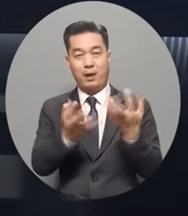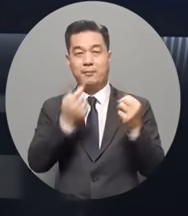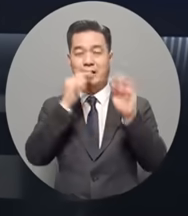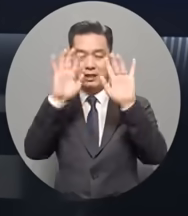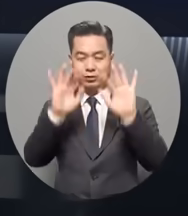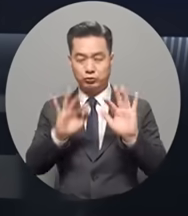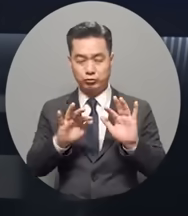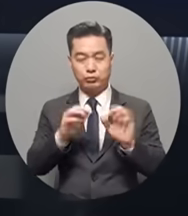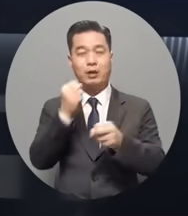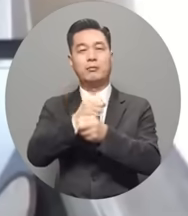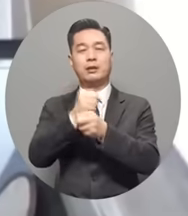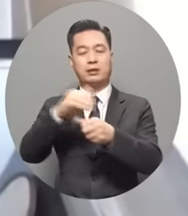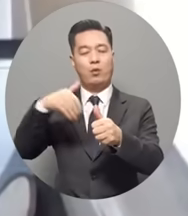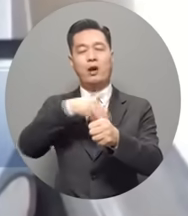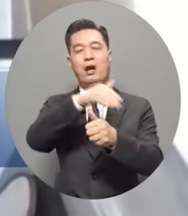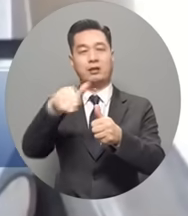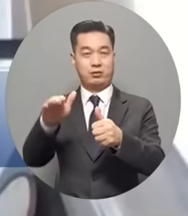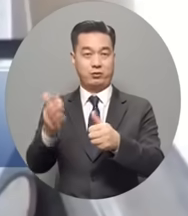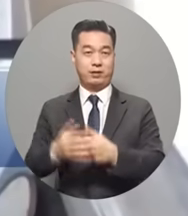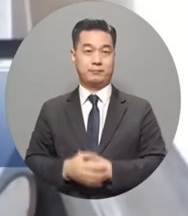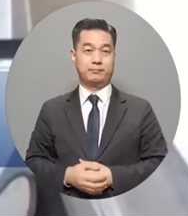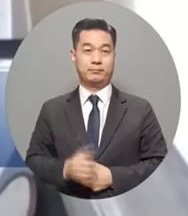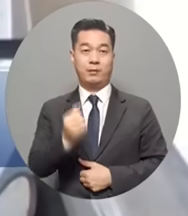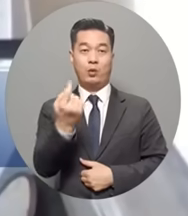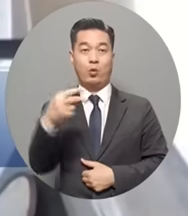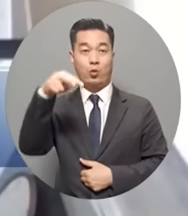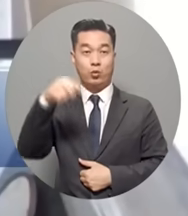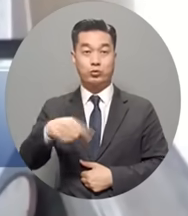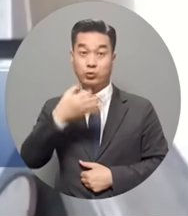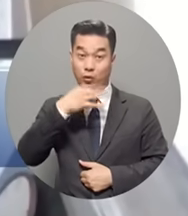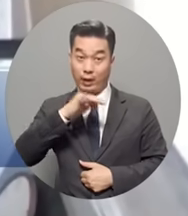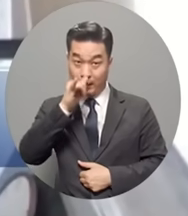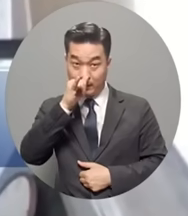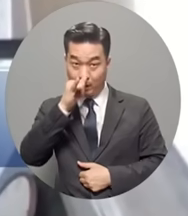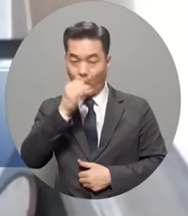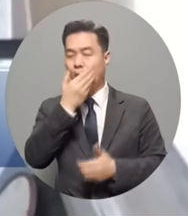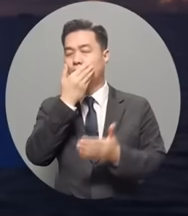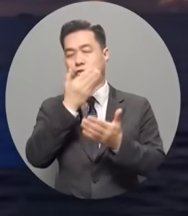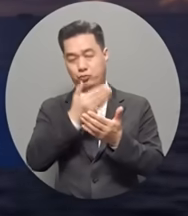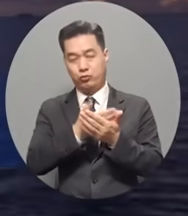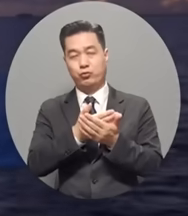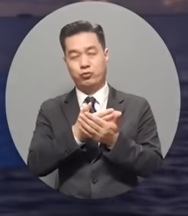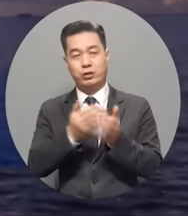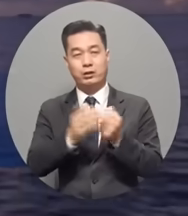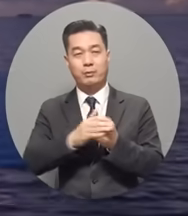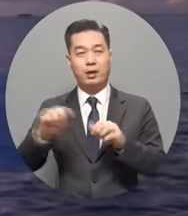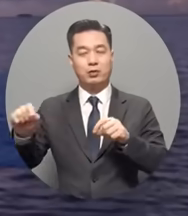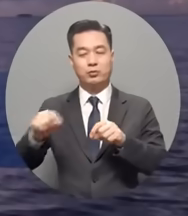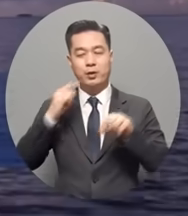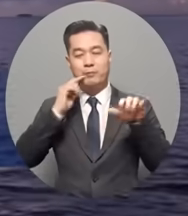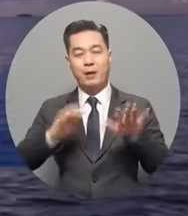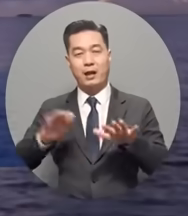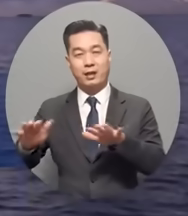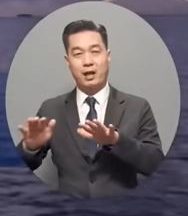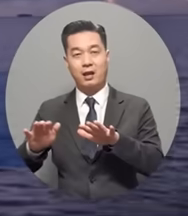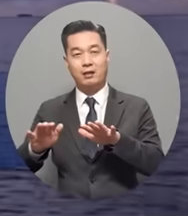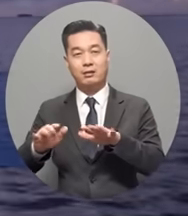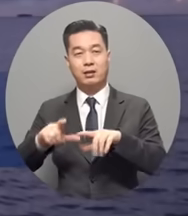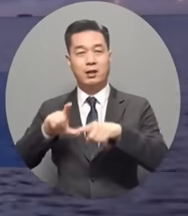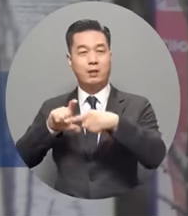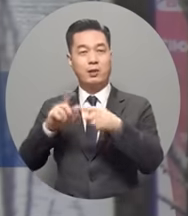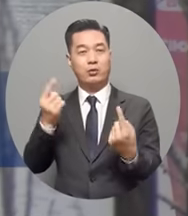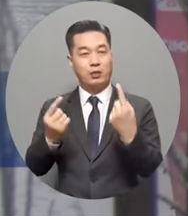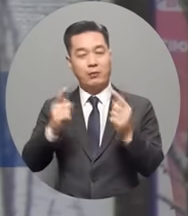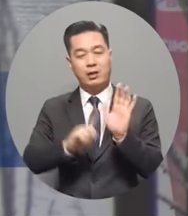조건을 갖춘 거죠. 호수 효과는 매우 중요한 역할을 했다고 보고 있고요. 주변 바다가 평년 대비 매우 따뜻한 것. 이거는